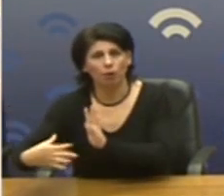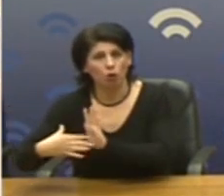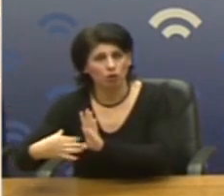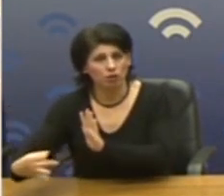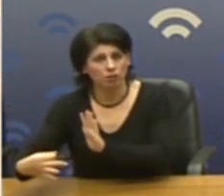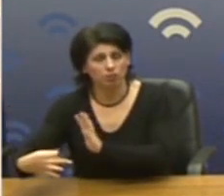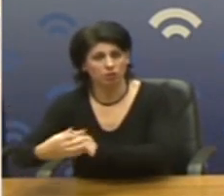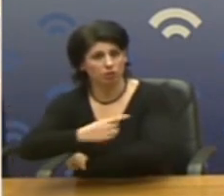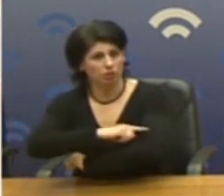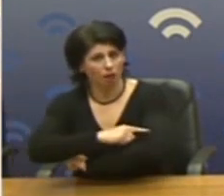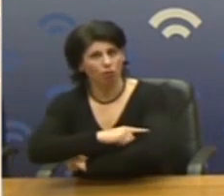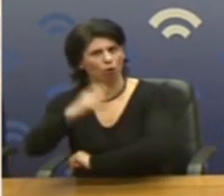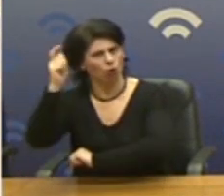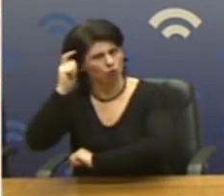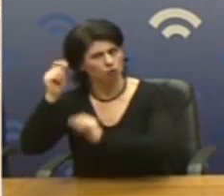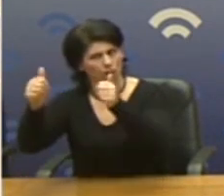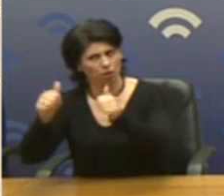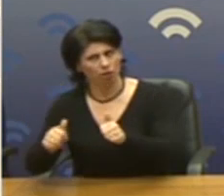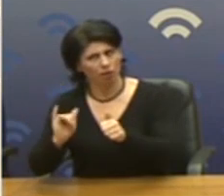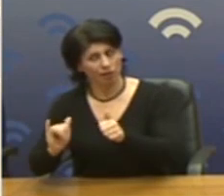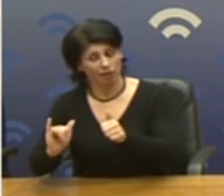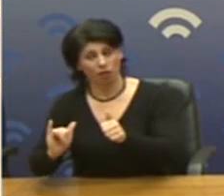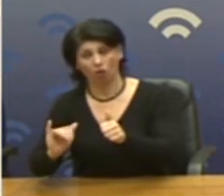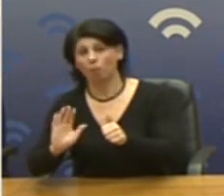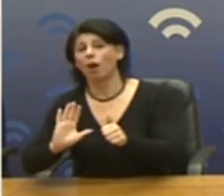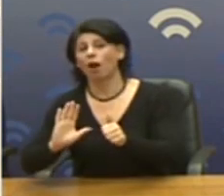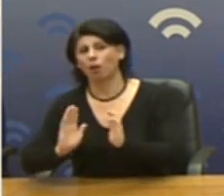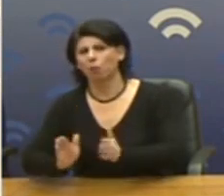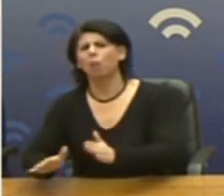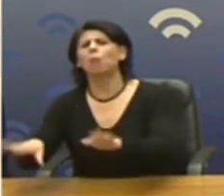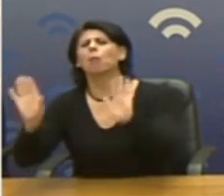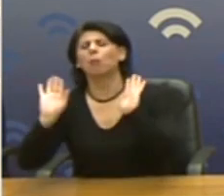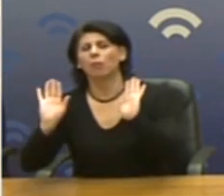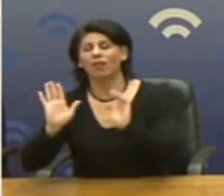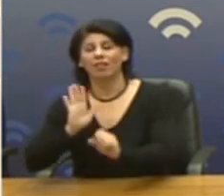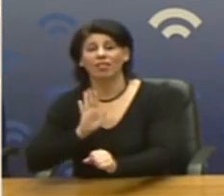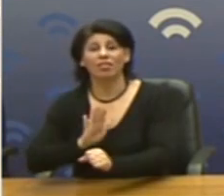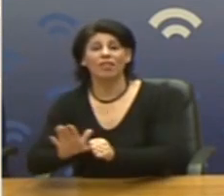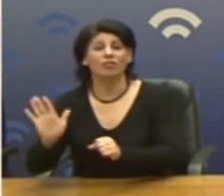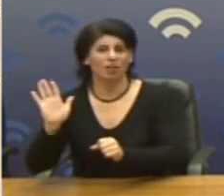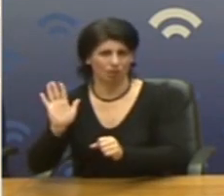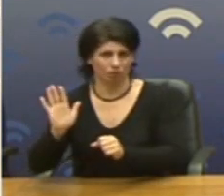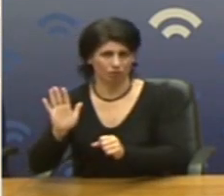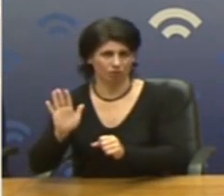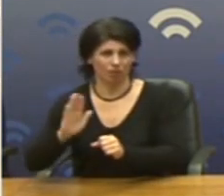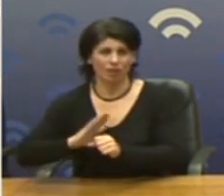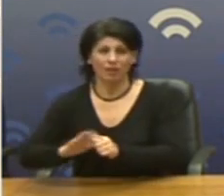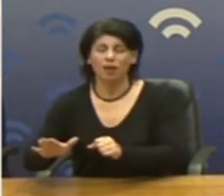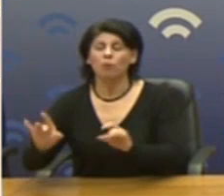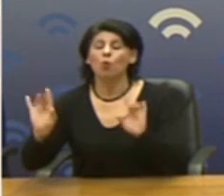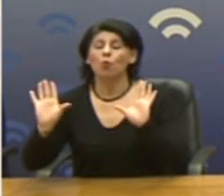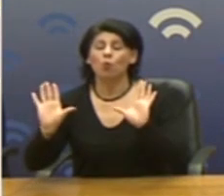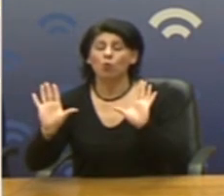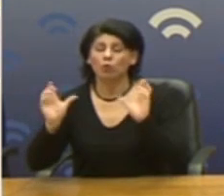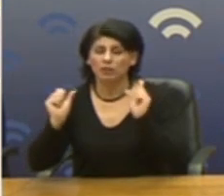υγειονομικών που ανακοινώσατε, και ακόμα βέβαια δεν έχουν προχωρήσει, δεν επαρκούν για να καλύψουν ούτε τις